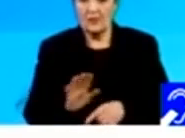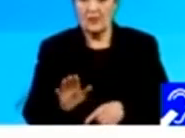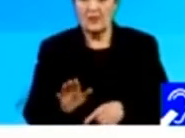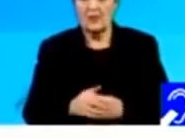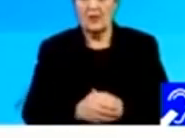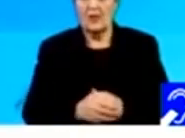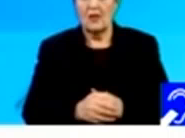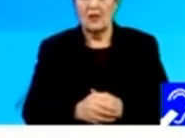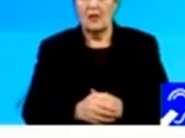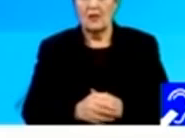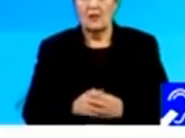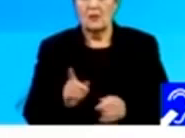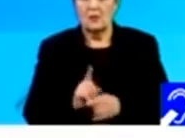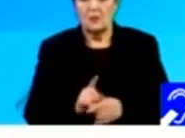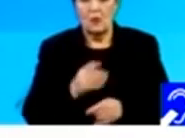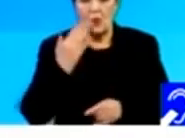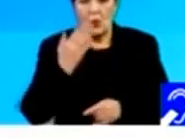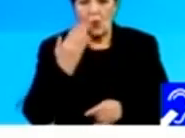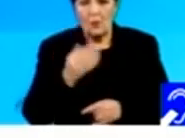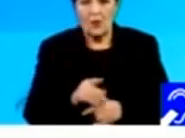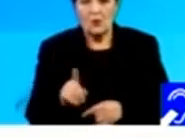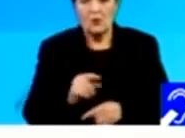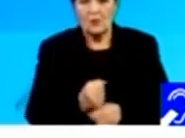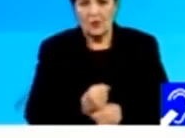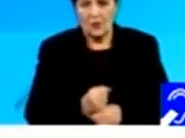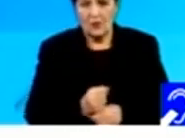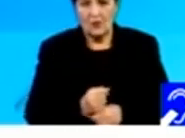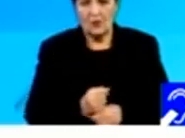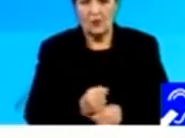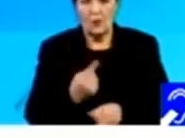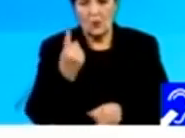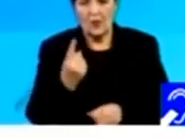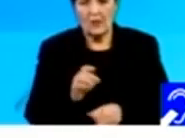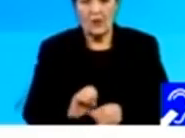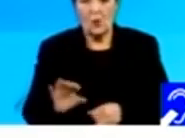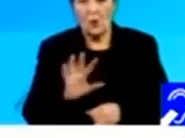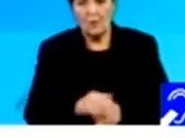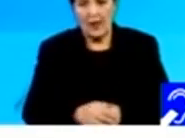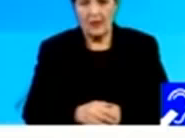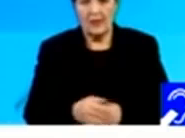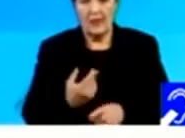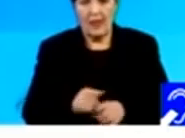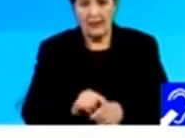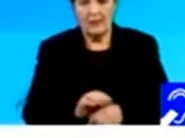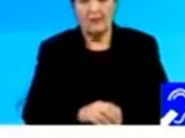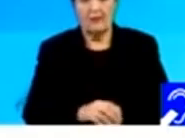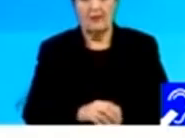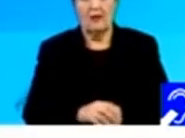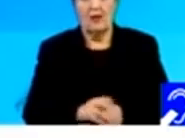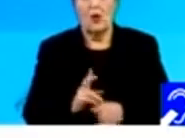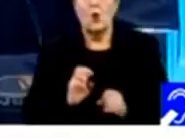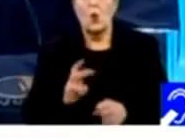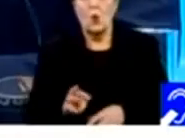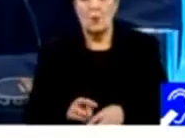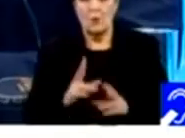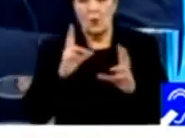conciliant, și-a făcut una de român, și-a făcut una de tehnocrat, una de european. Iată, când, domnule